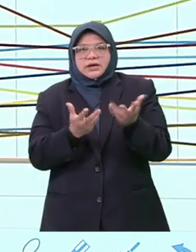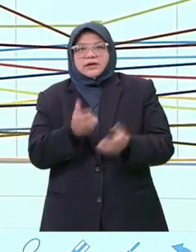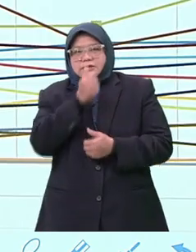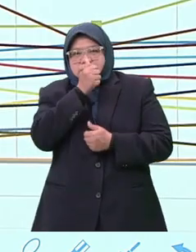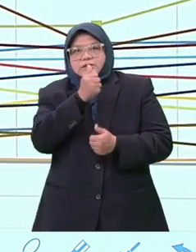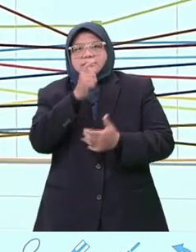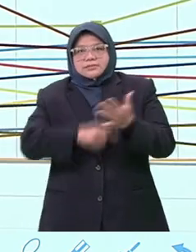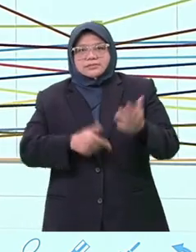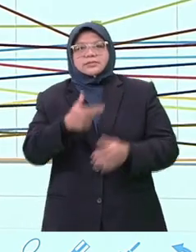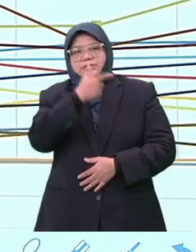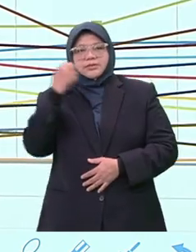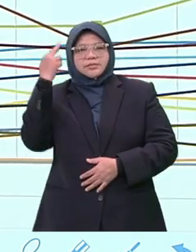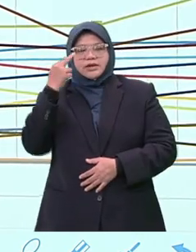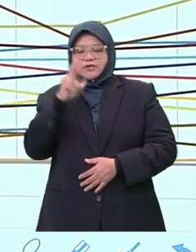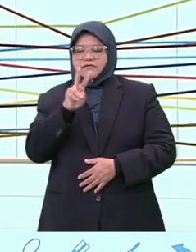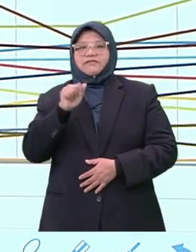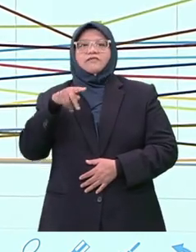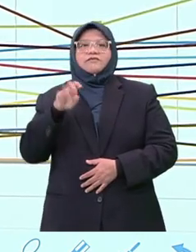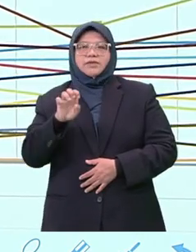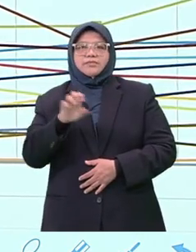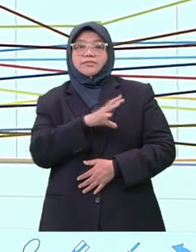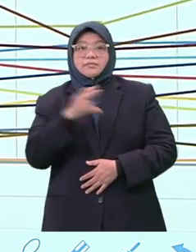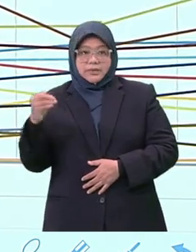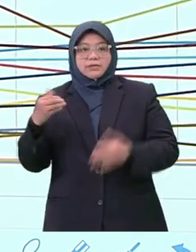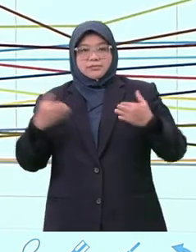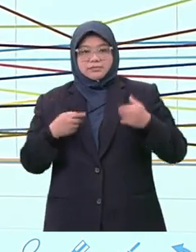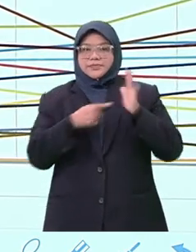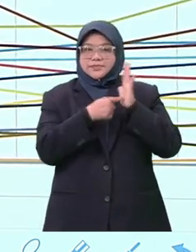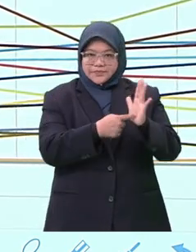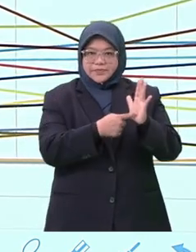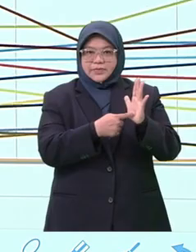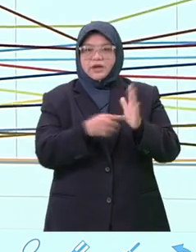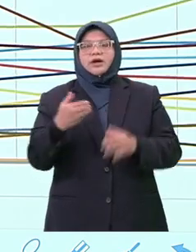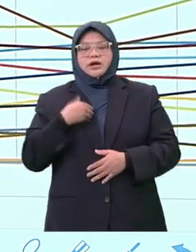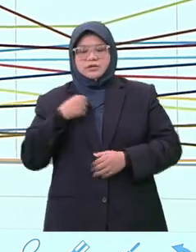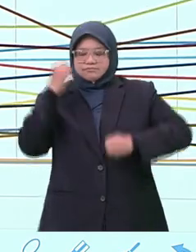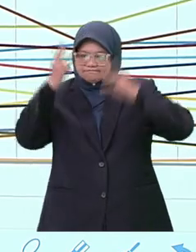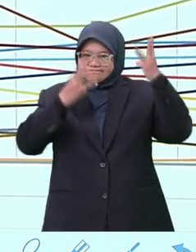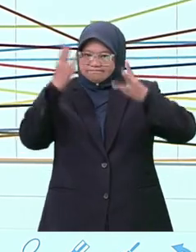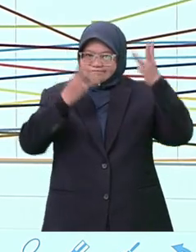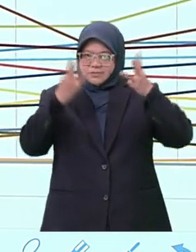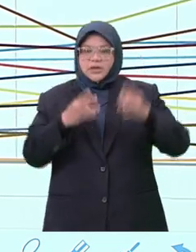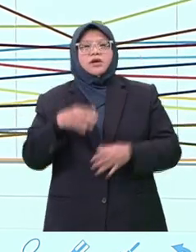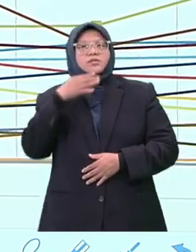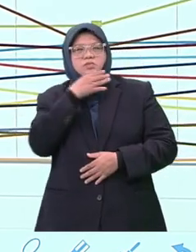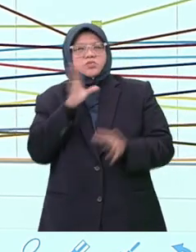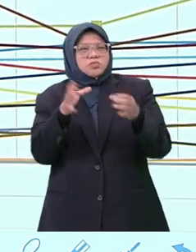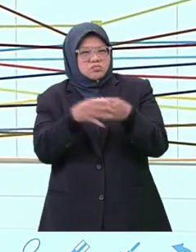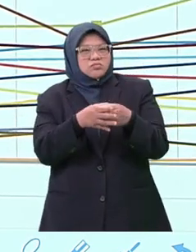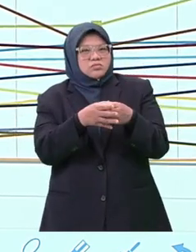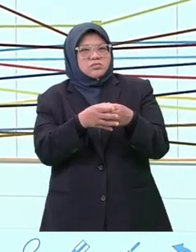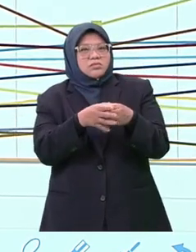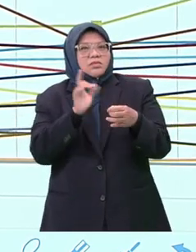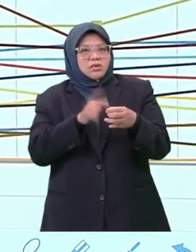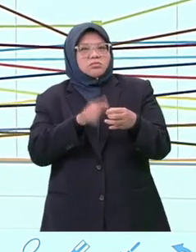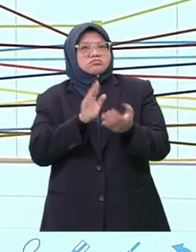Allah Untuk itu data-data ini menunjukkan kepada kita generasi muda khususnya mereka yang berada